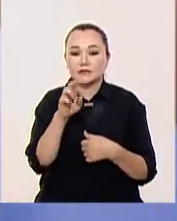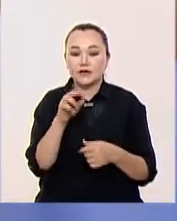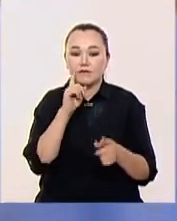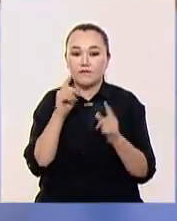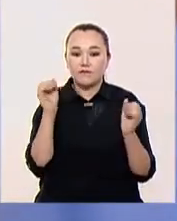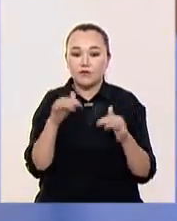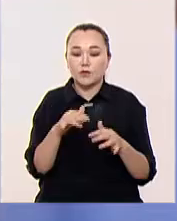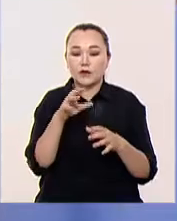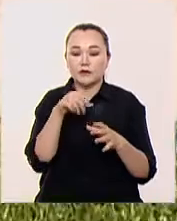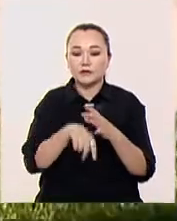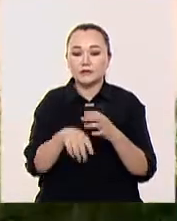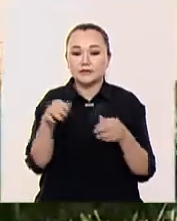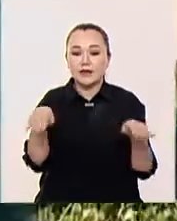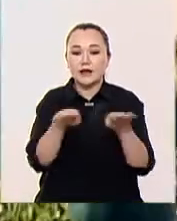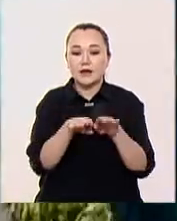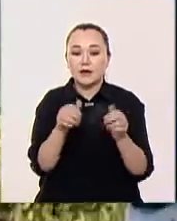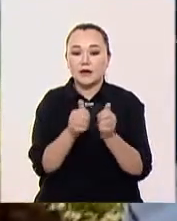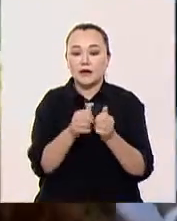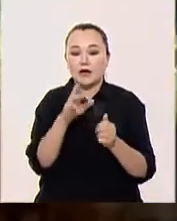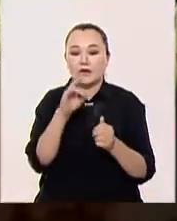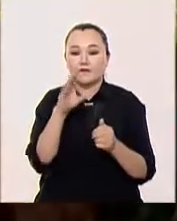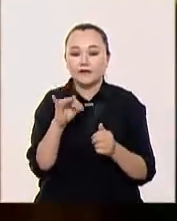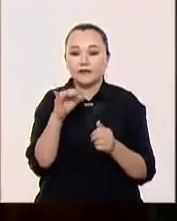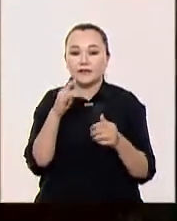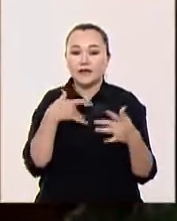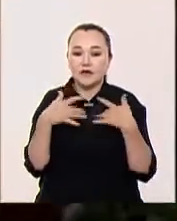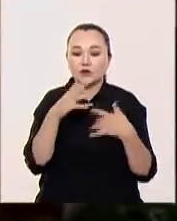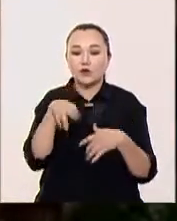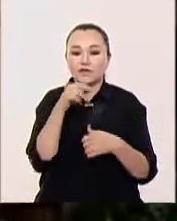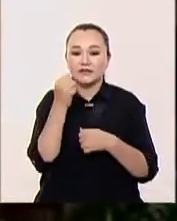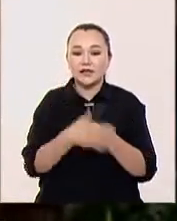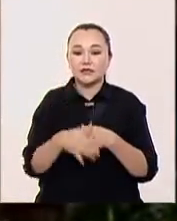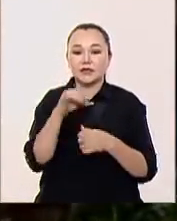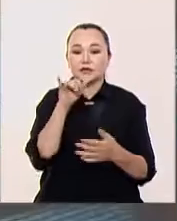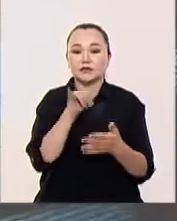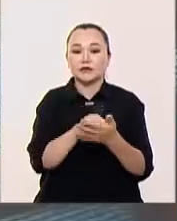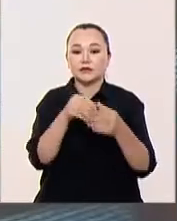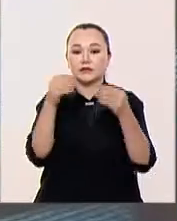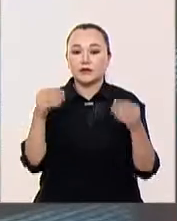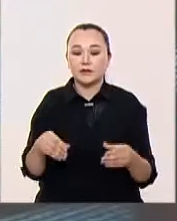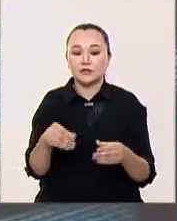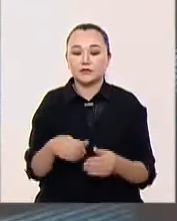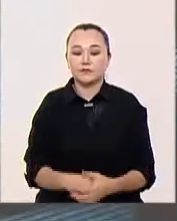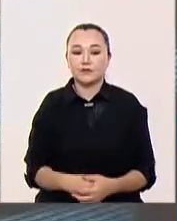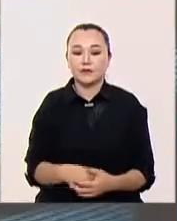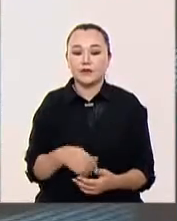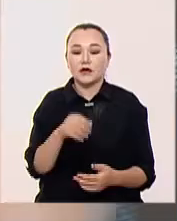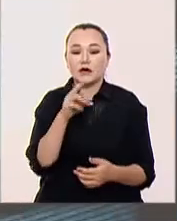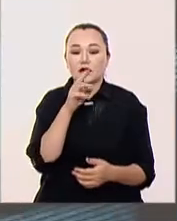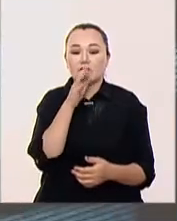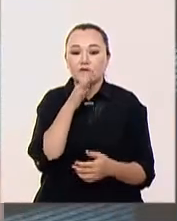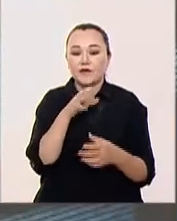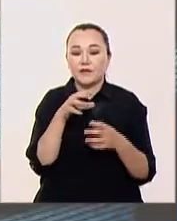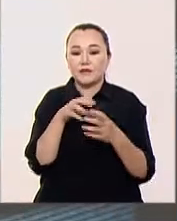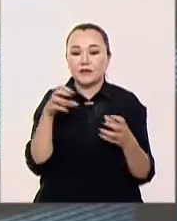капсулу закопали возле амфитеатра духовной столицей и установили над ней табличку капсула времени капсулу времени